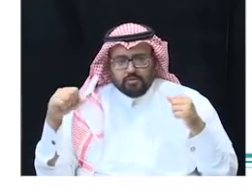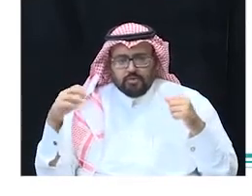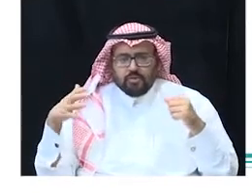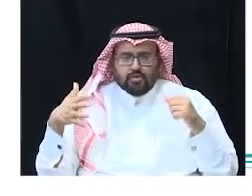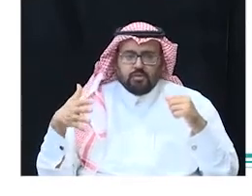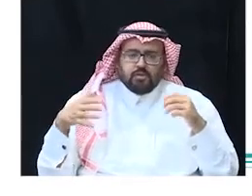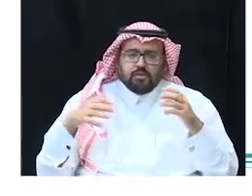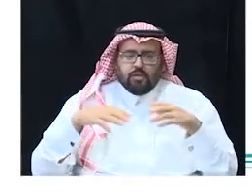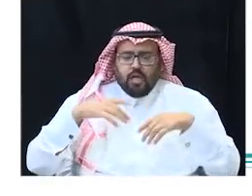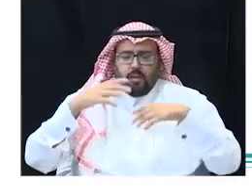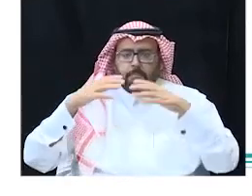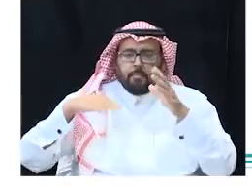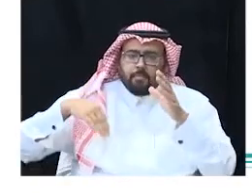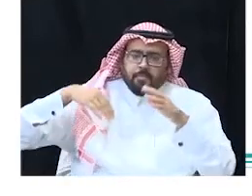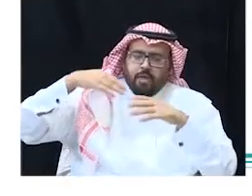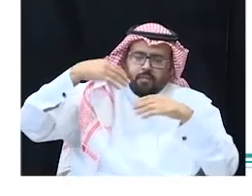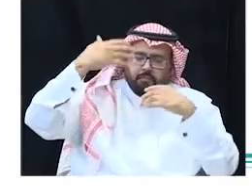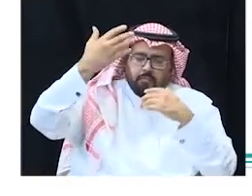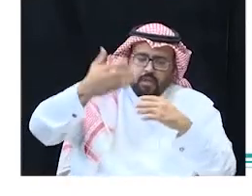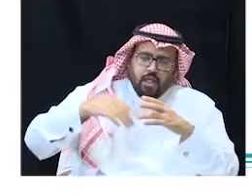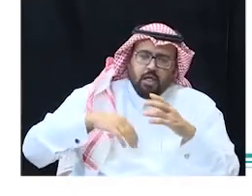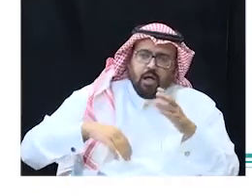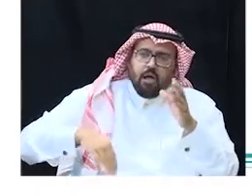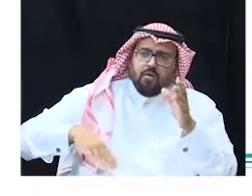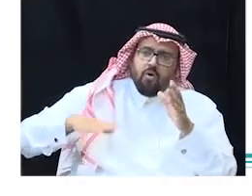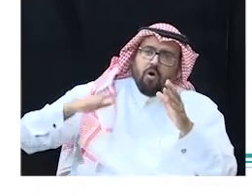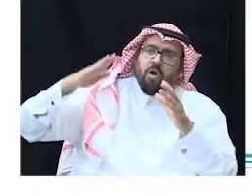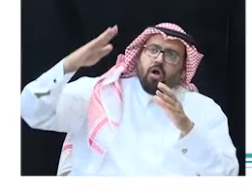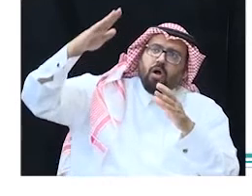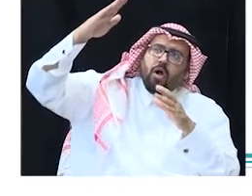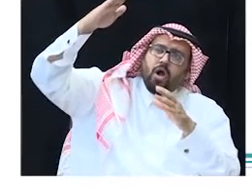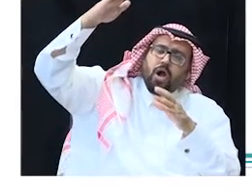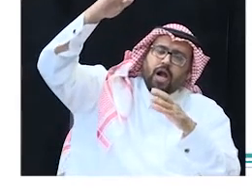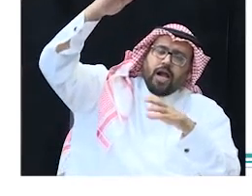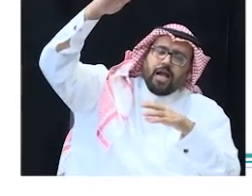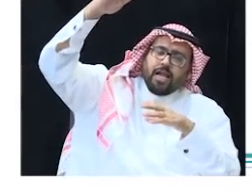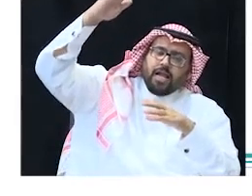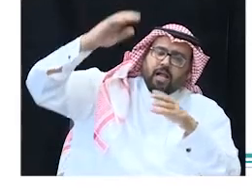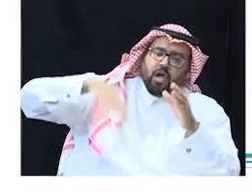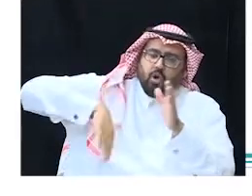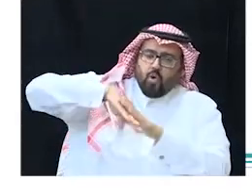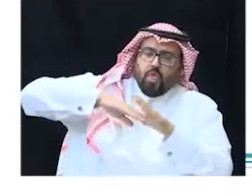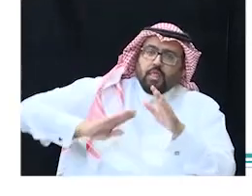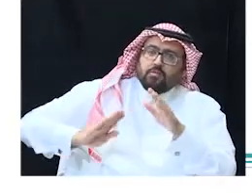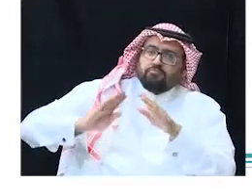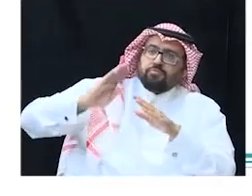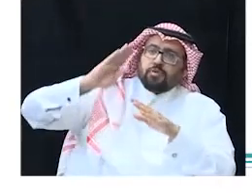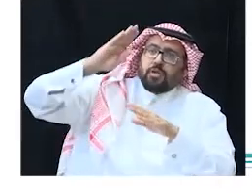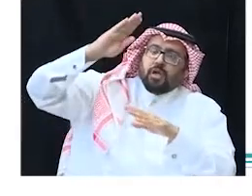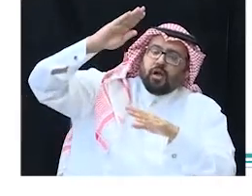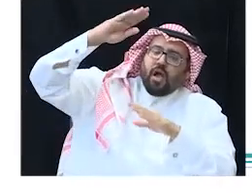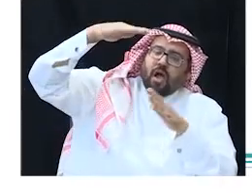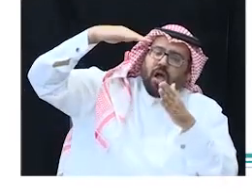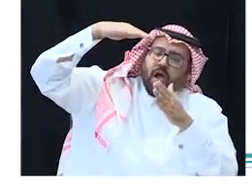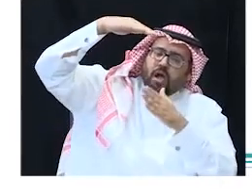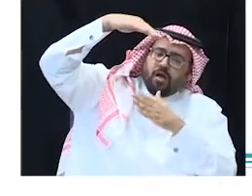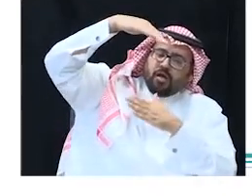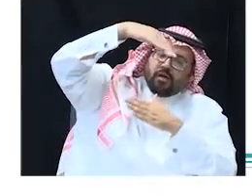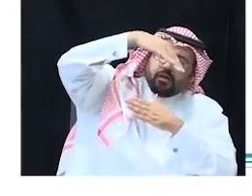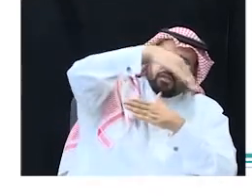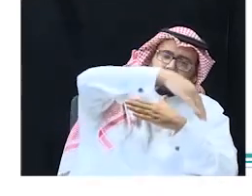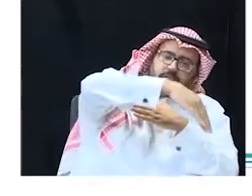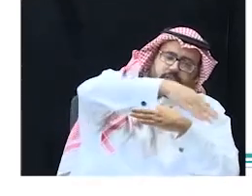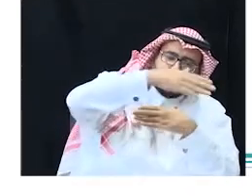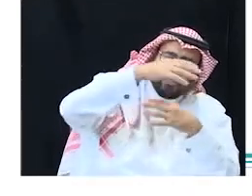أعلى فإنها تسقط بعد قليل نحو الأرض. أنا ركلت الكرة إلى أعلى، بعد